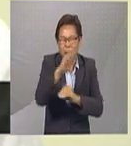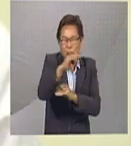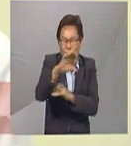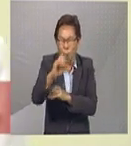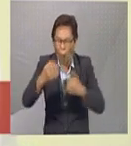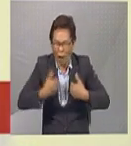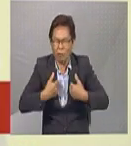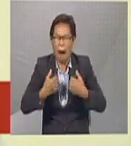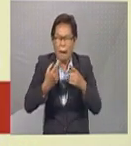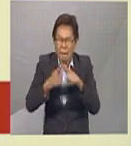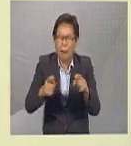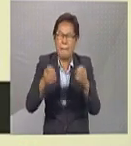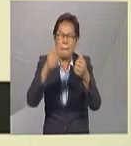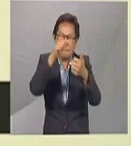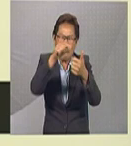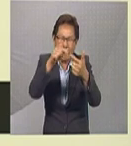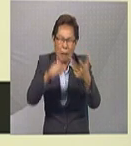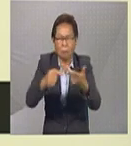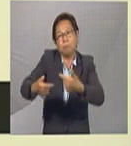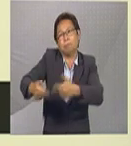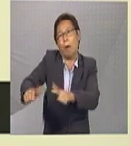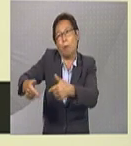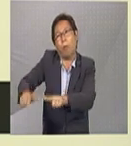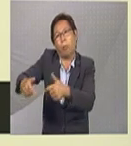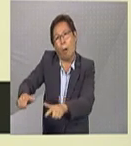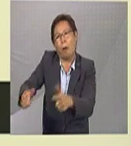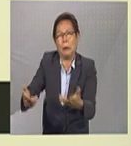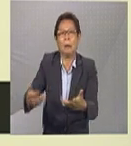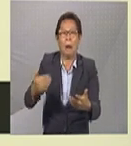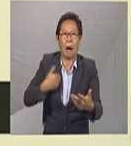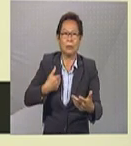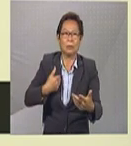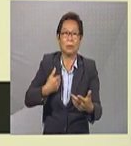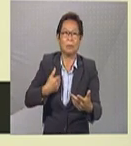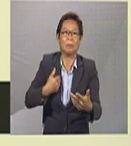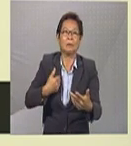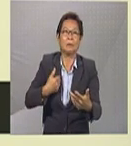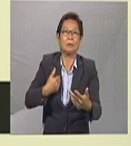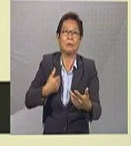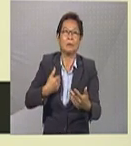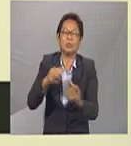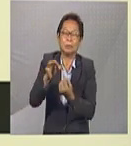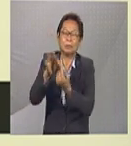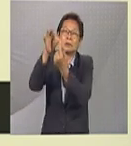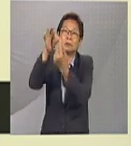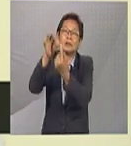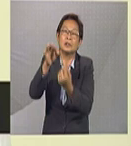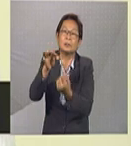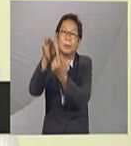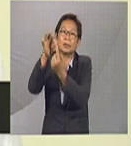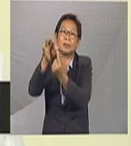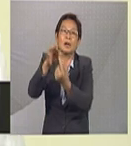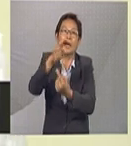tetapi banyak perkara-perkara yang seolah-olah dibenarkan. Ada pengecualian-pengecualian. Kita